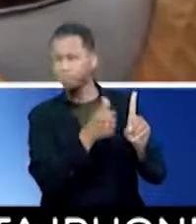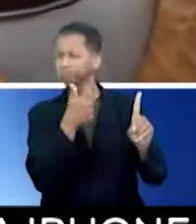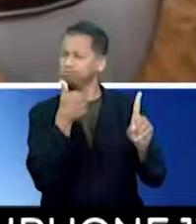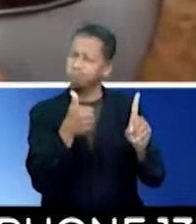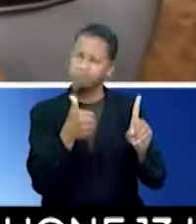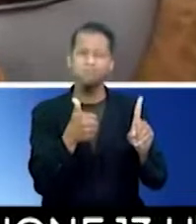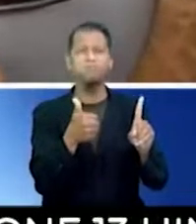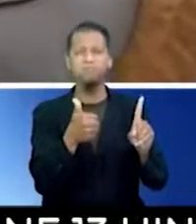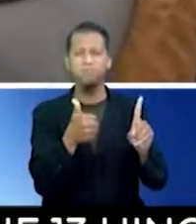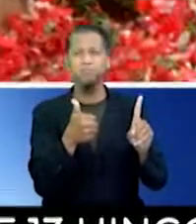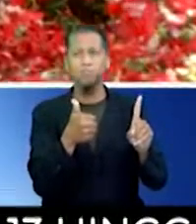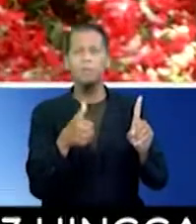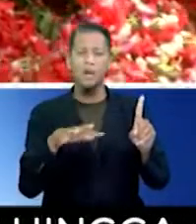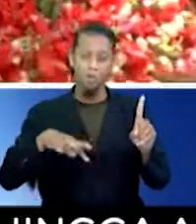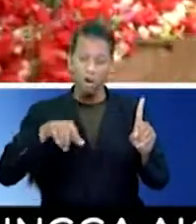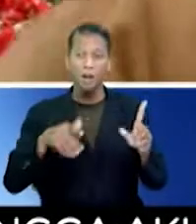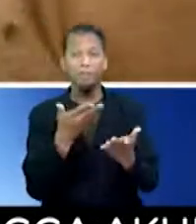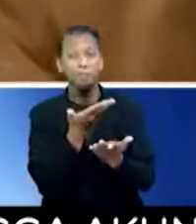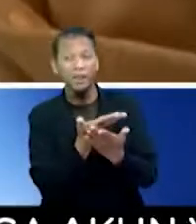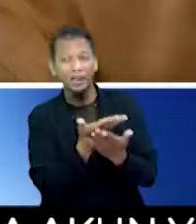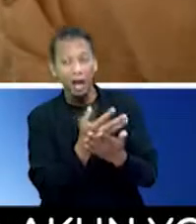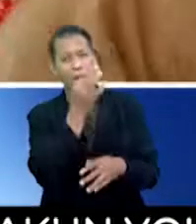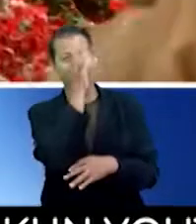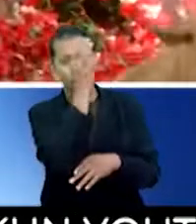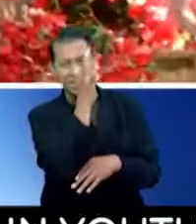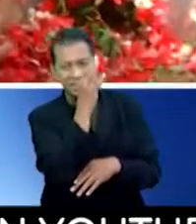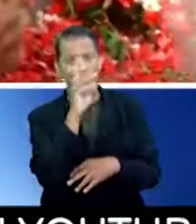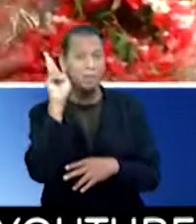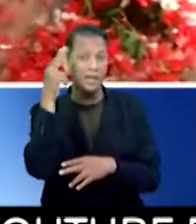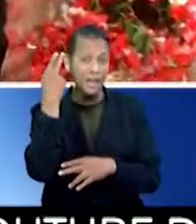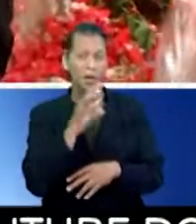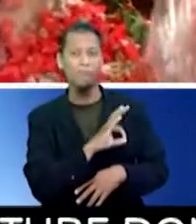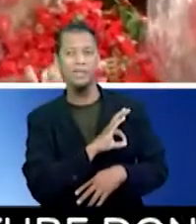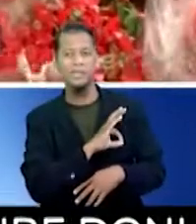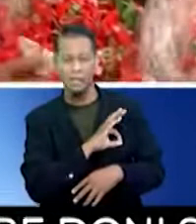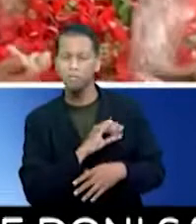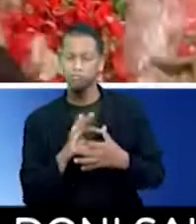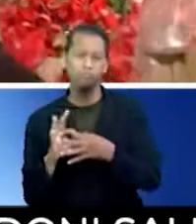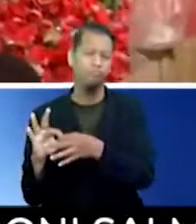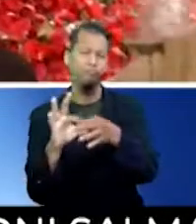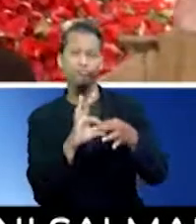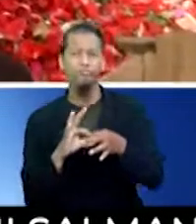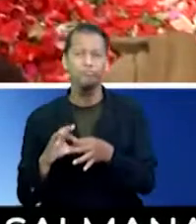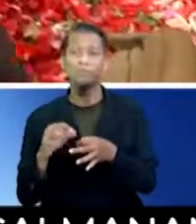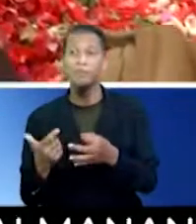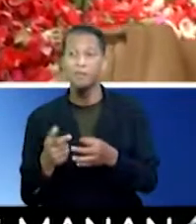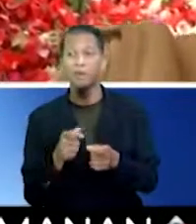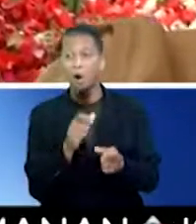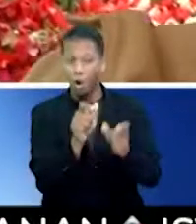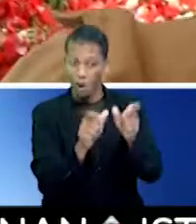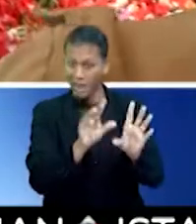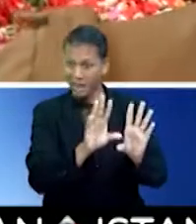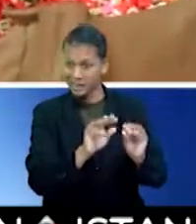juga pihak keluarga Meminta agar pihak kepolisian pemerintah maupun presiden juga bisa memberikan keamanan kepada para pekerja yang masih terus